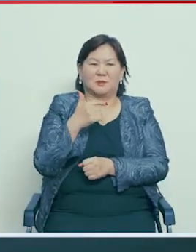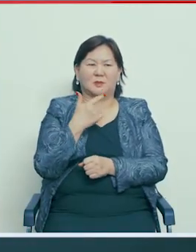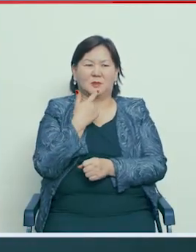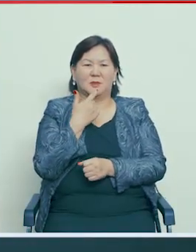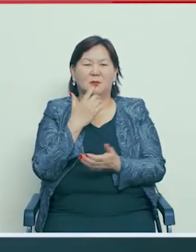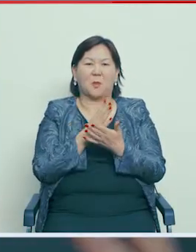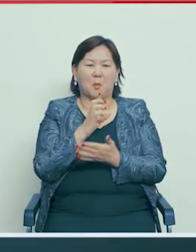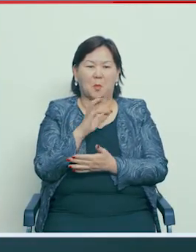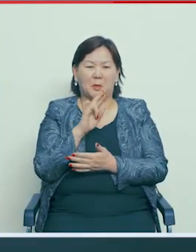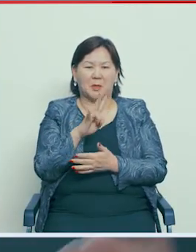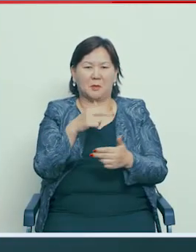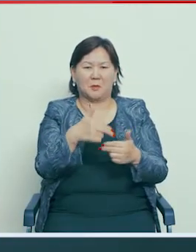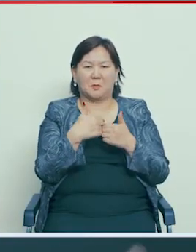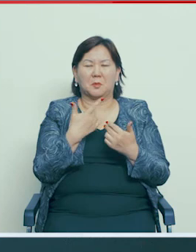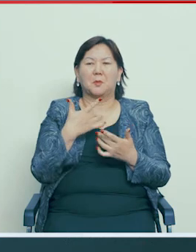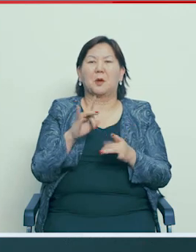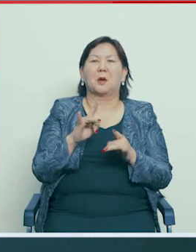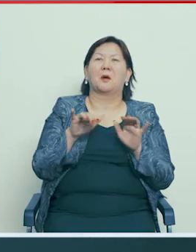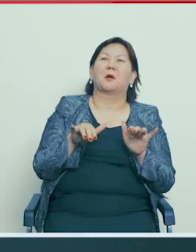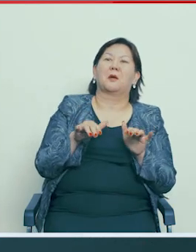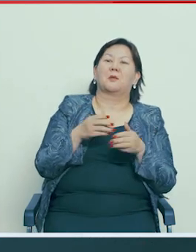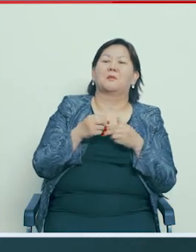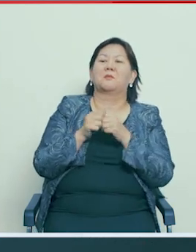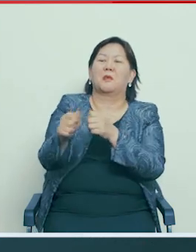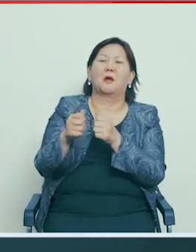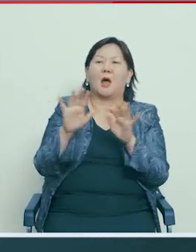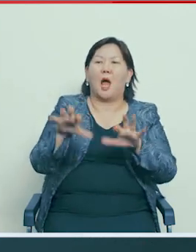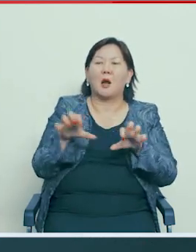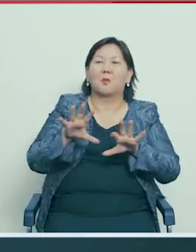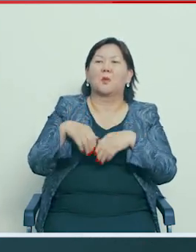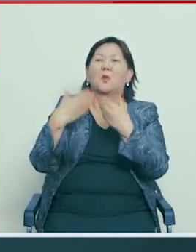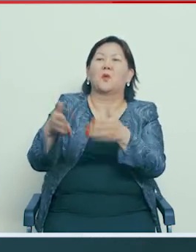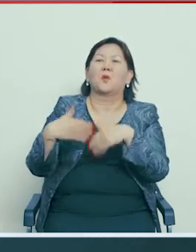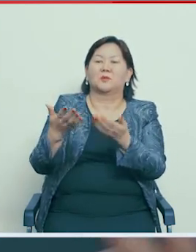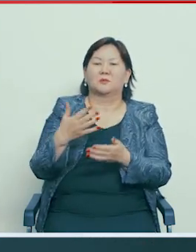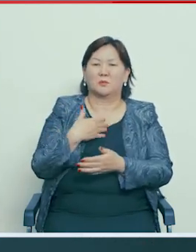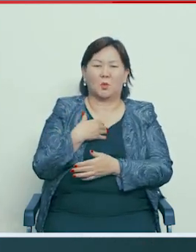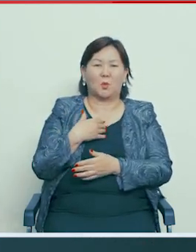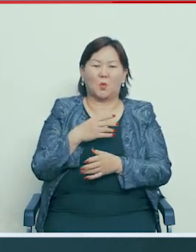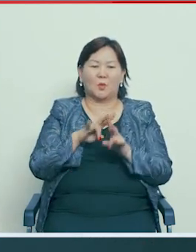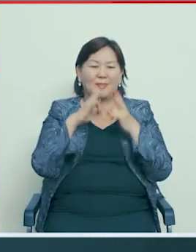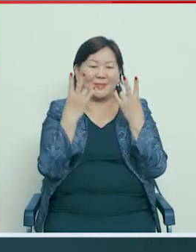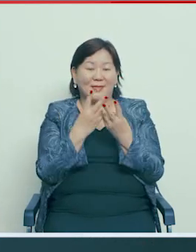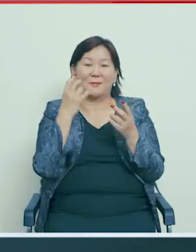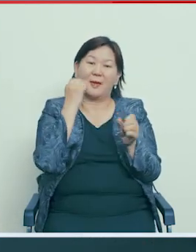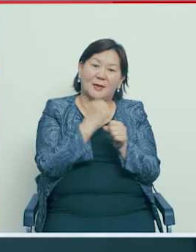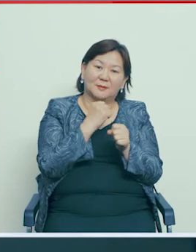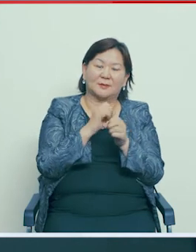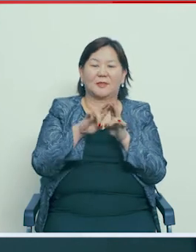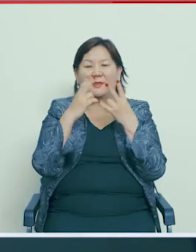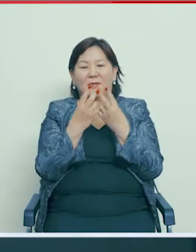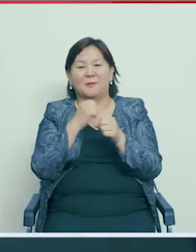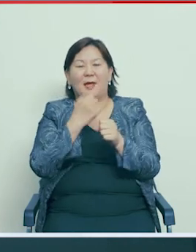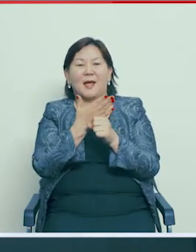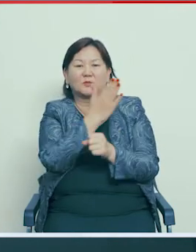байдаг. Нөгөө буян гэхээр нөгөө хүн зүгээр л ингээл юм харамгүй өгч байгаа юм шиг тий. А бид нар болохоор нөгөө энийг бол зүгээр нийгмийн ажил гэдэг юм уу те. Нийгмийн хариуцлага гэж би